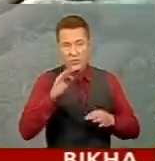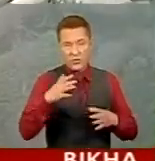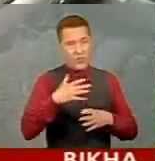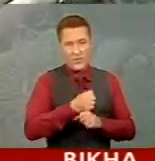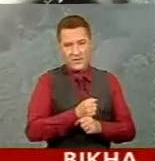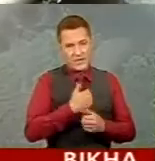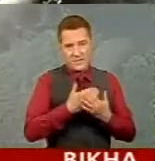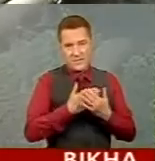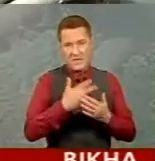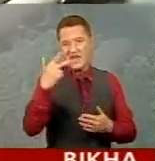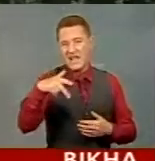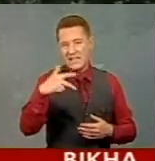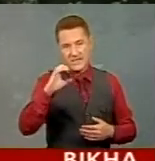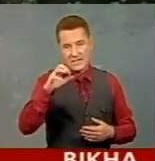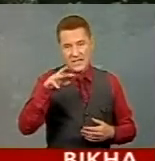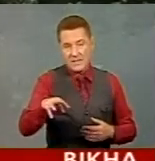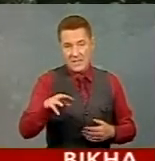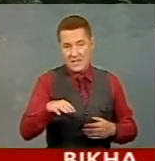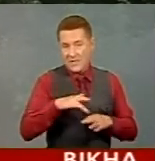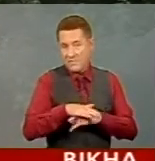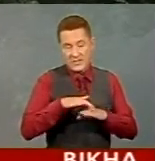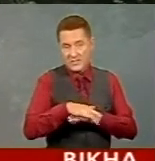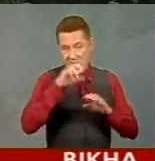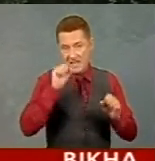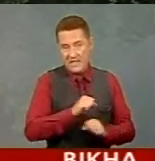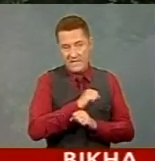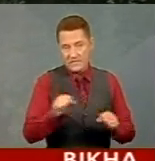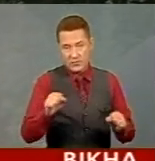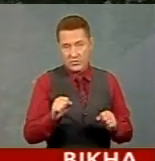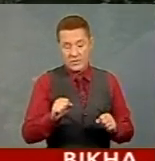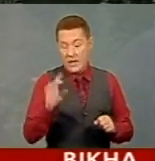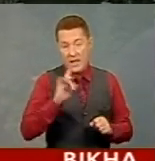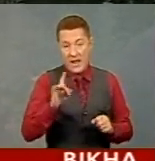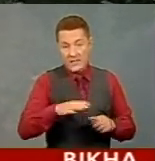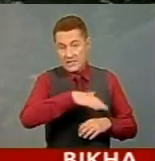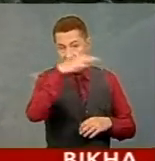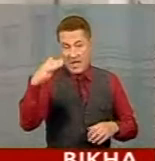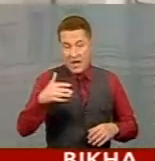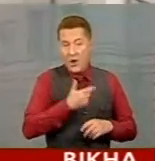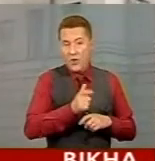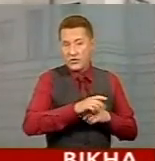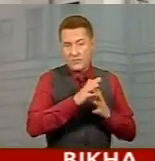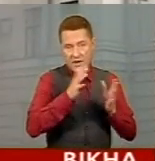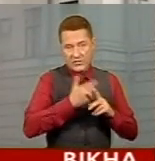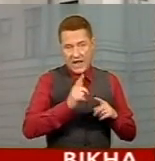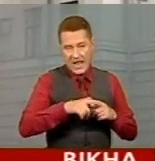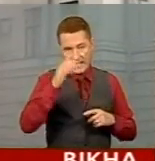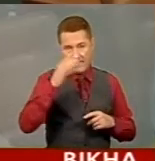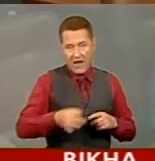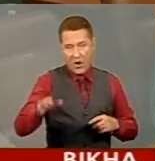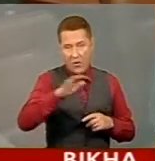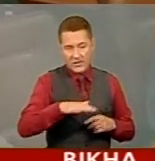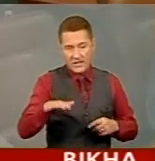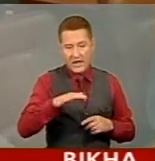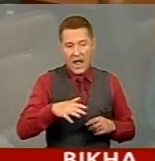десь сантиметрів на 30. Посчитати зараз невозможно, там непонятно, розміри дуже великі цього озера. Про забиті стічні колектори